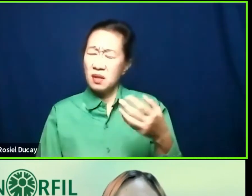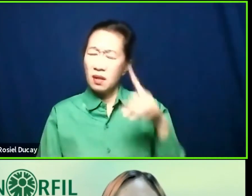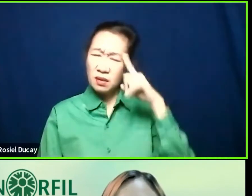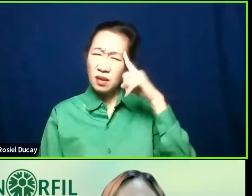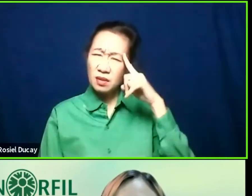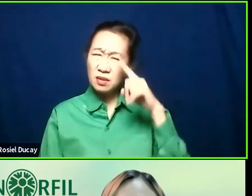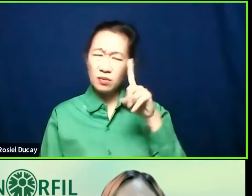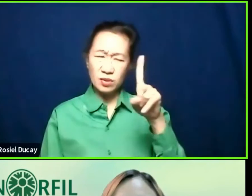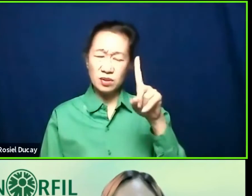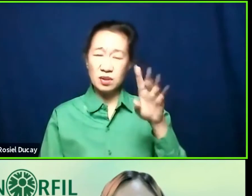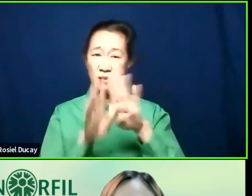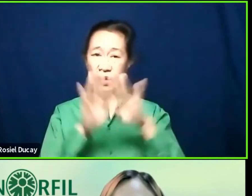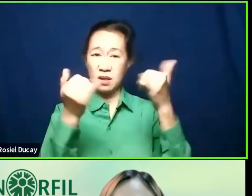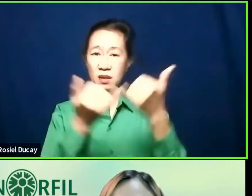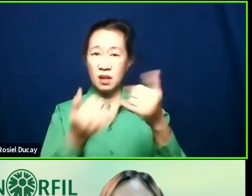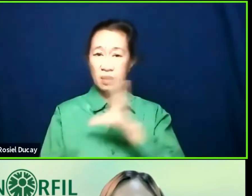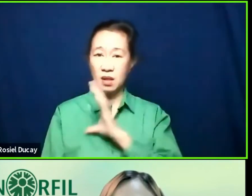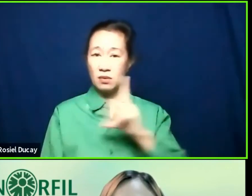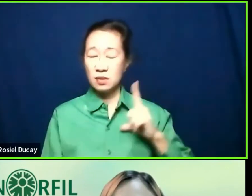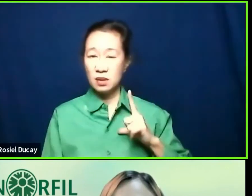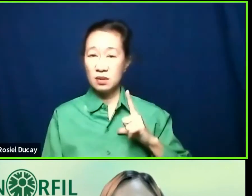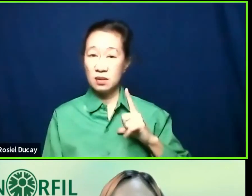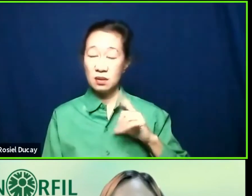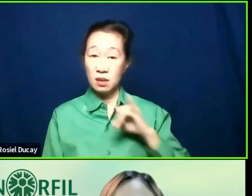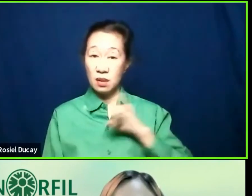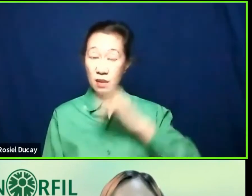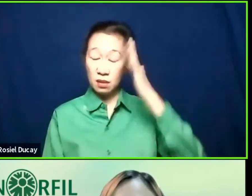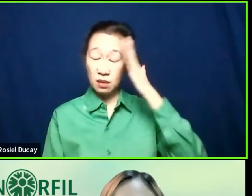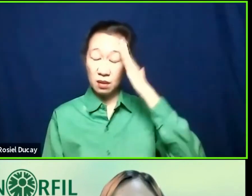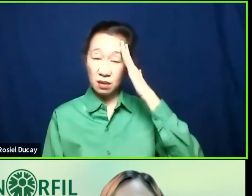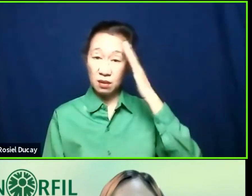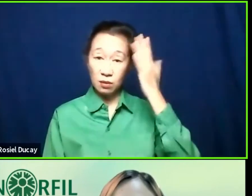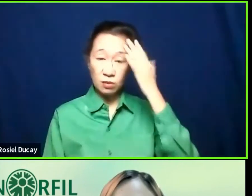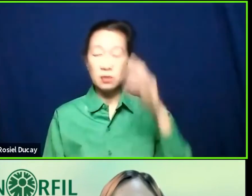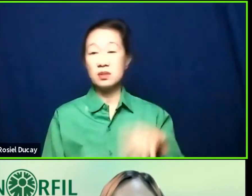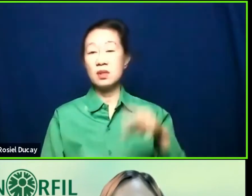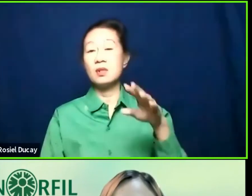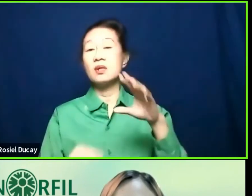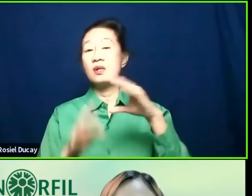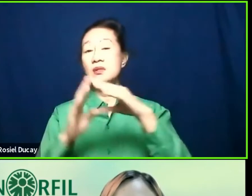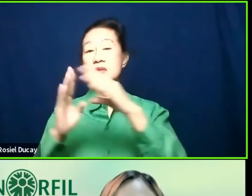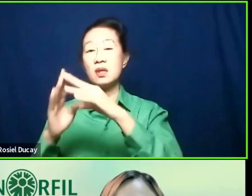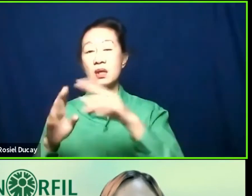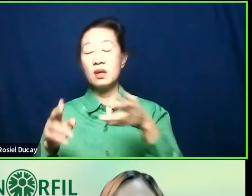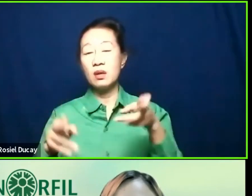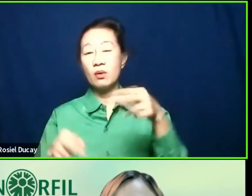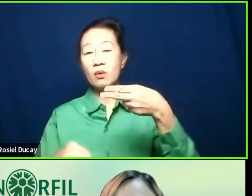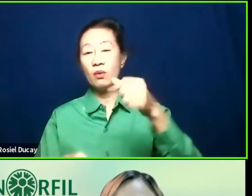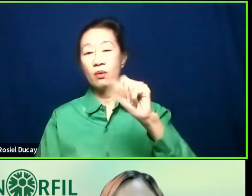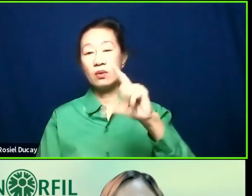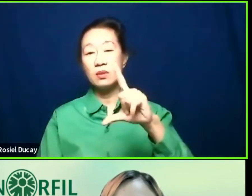think kilala din siya doon sa City Hall, no, sa inyo sa Davao. May iba din, no, ng